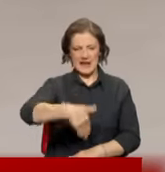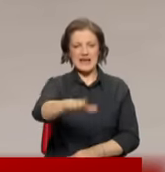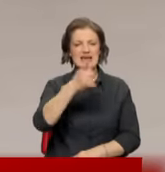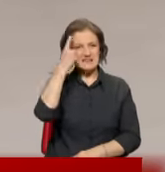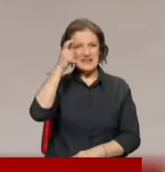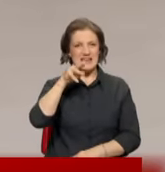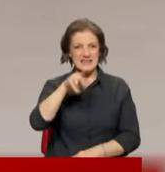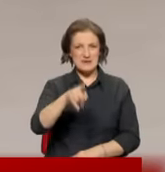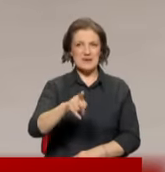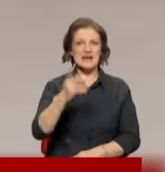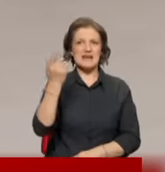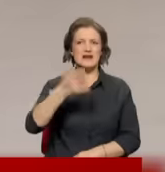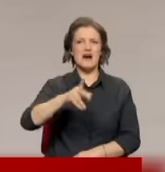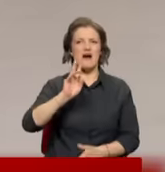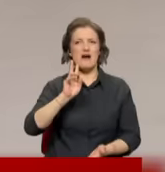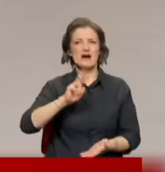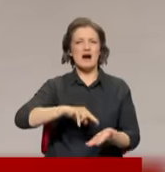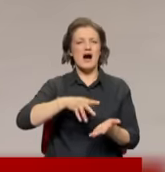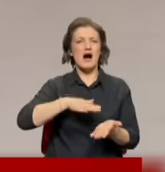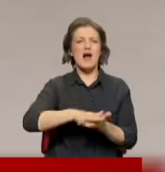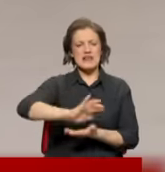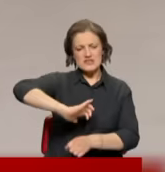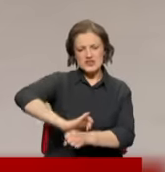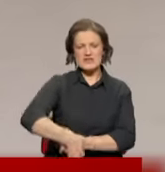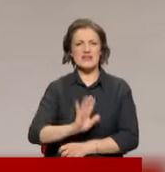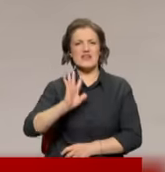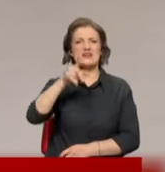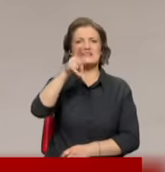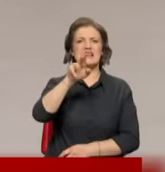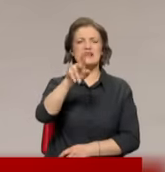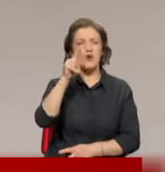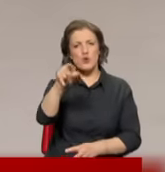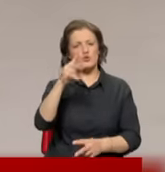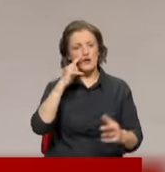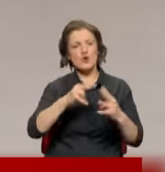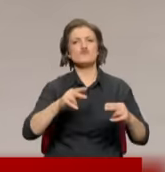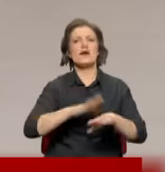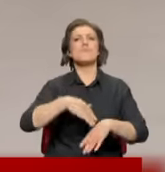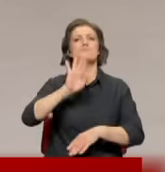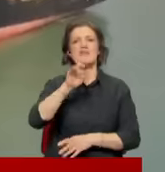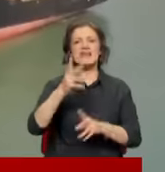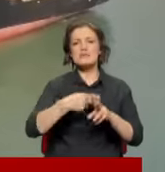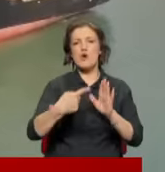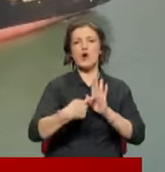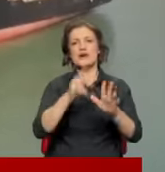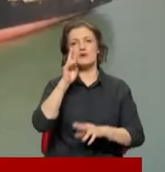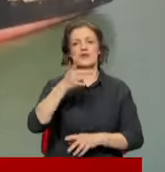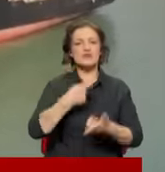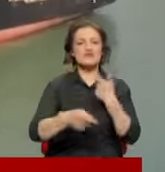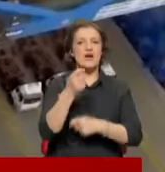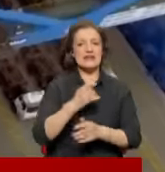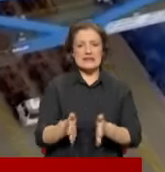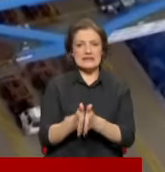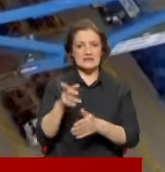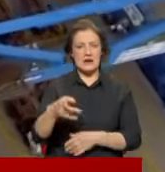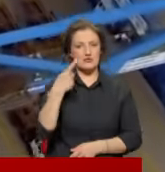gibi emperyalist devletleri ayağıyla çiğnedi geçti. Senin gibi onunla görüşmedi. Kimle örnek veriyorsun sen? İsrail'le ticaretin